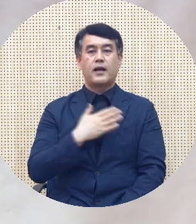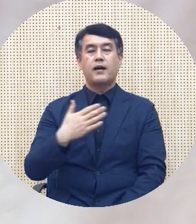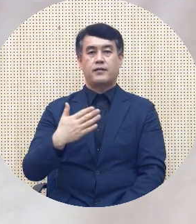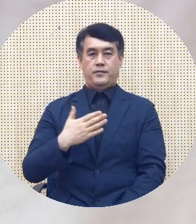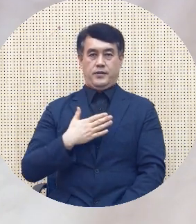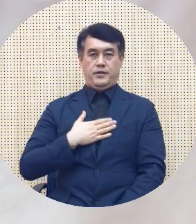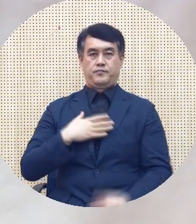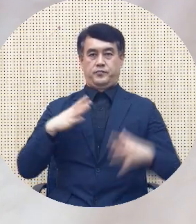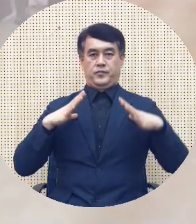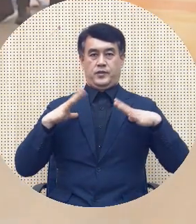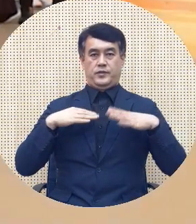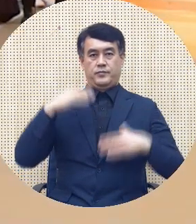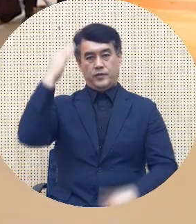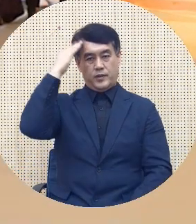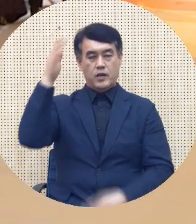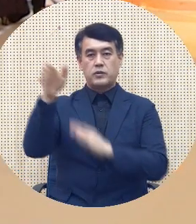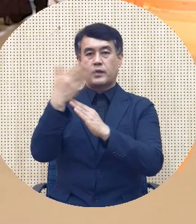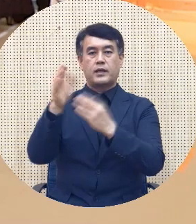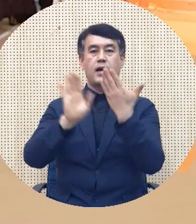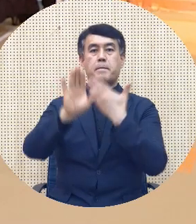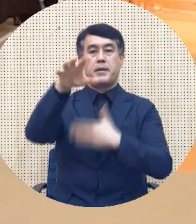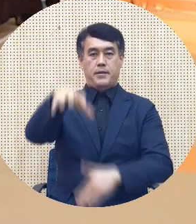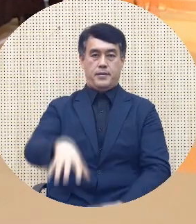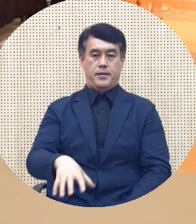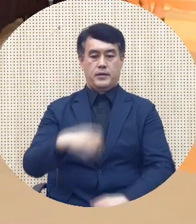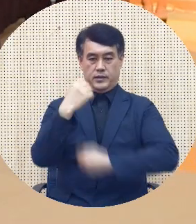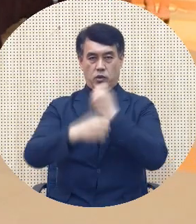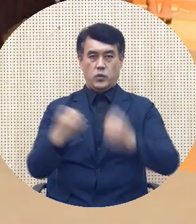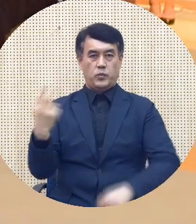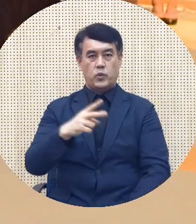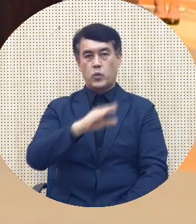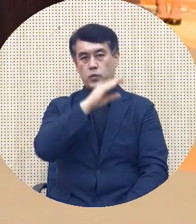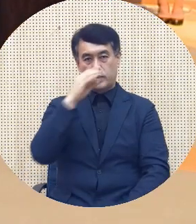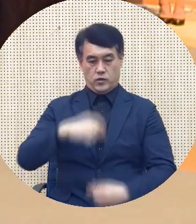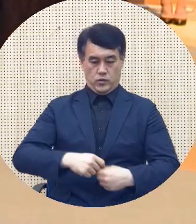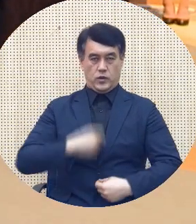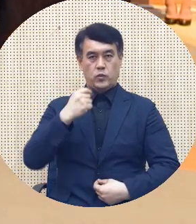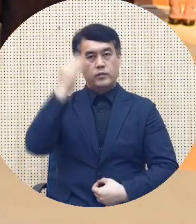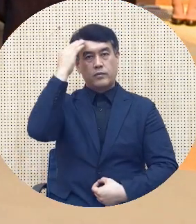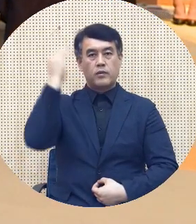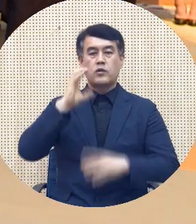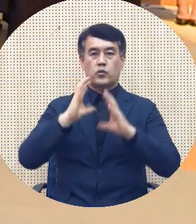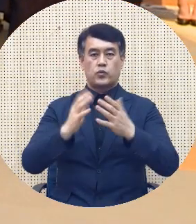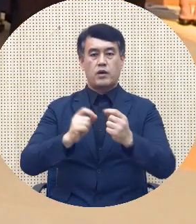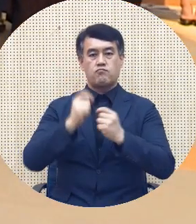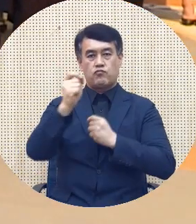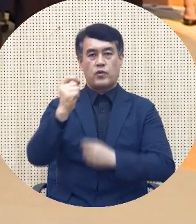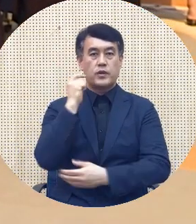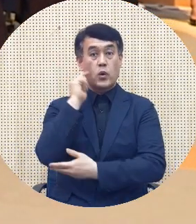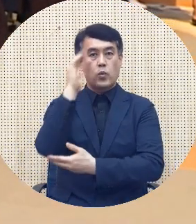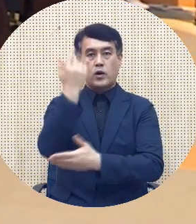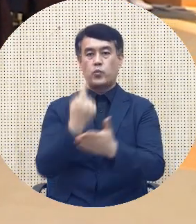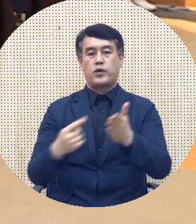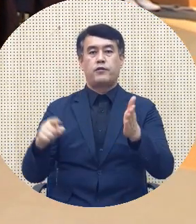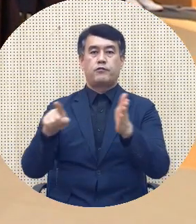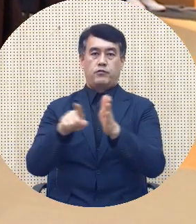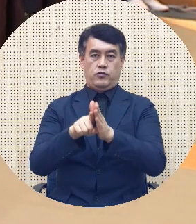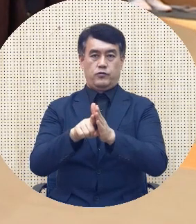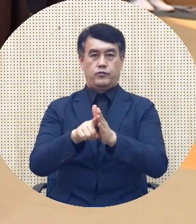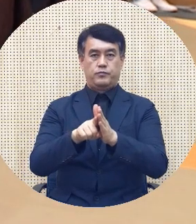나는 자랑스러운 태극기 앞에 자유롭고 정의로운 대한민국의 무궁한 영광을